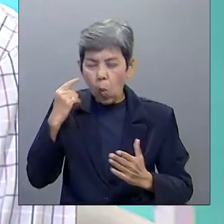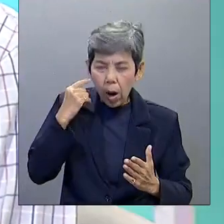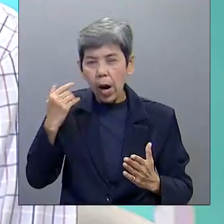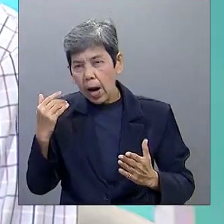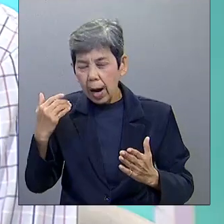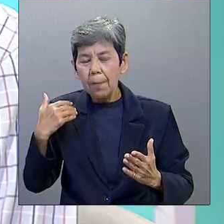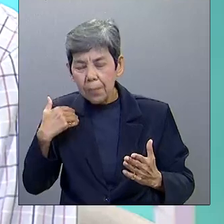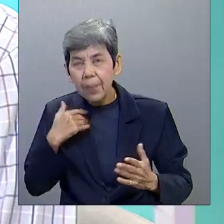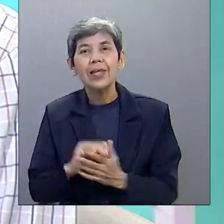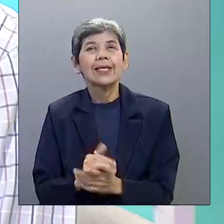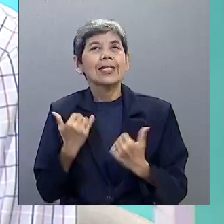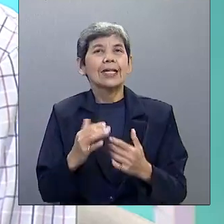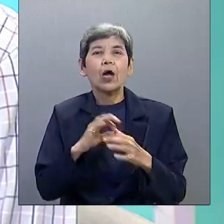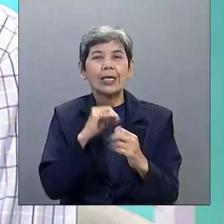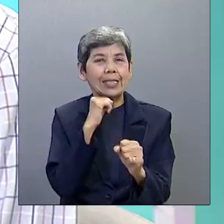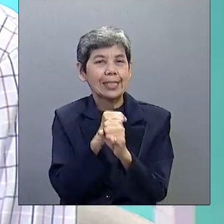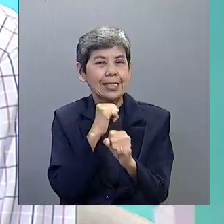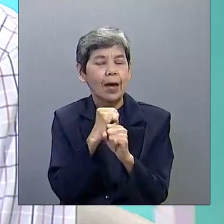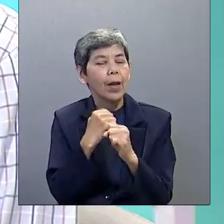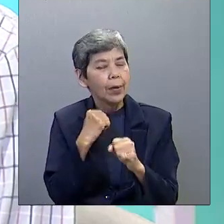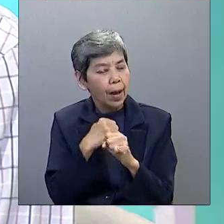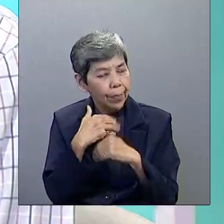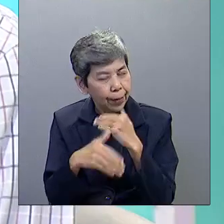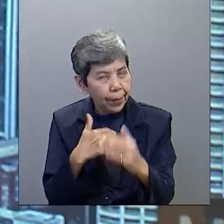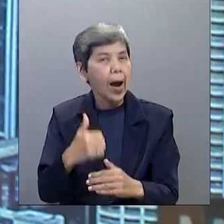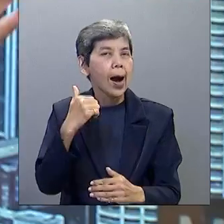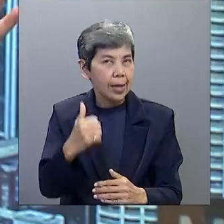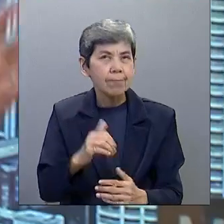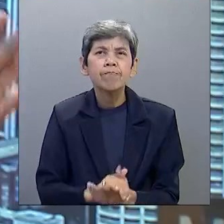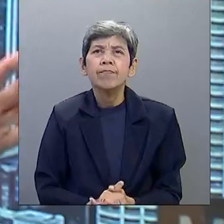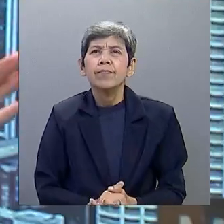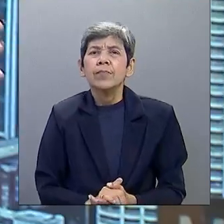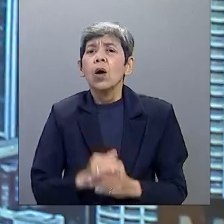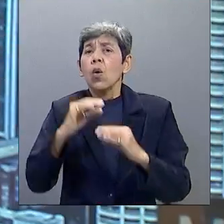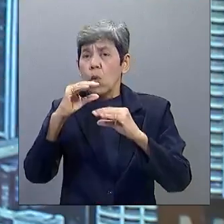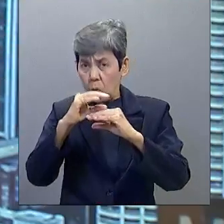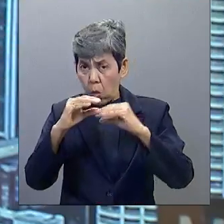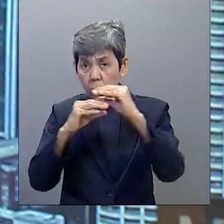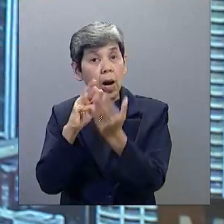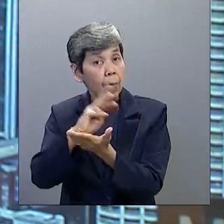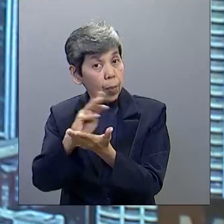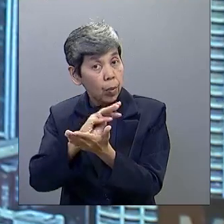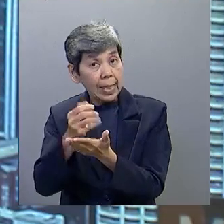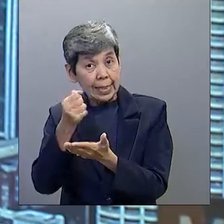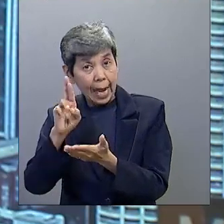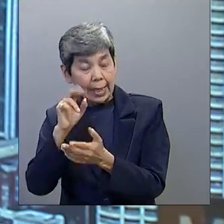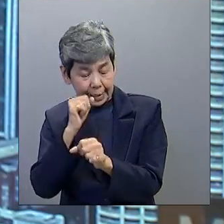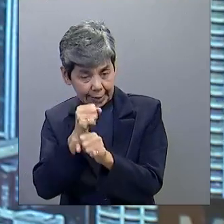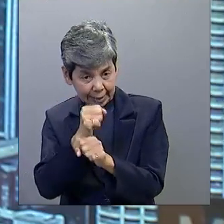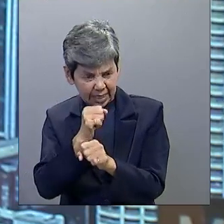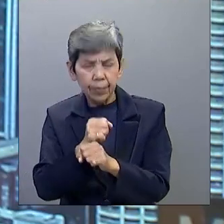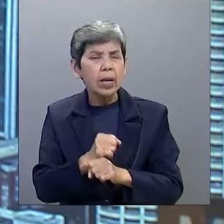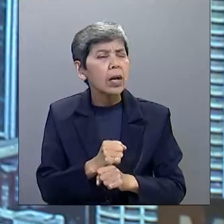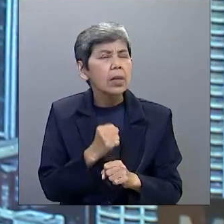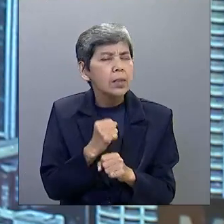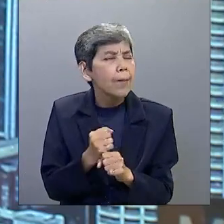กันมากขึ้นทำให้เรื่องของการทำงานเนี่ยมันประสานต่อติดกันได้มากขึ้นทีนี้ต้องบอกว่าโครงการที่ทางมูลนิธิอิสระชนทำอยู่ตอนนี้นะคะห